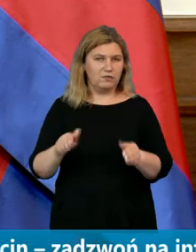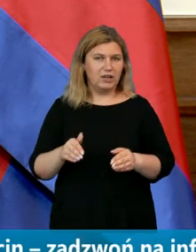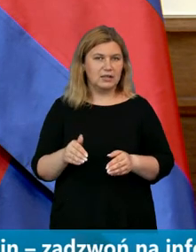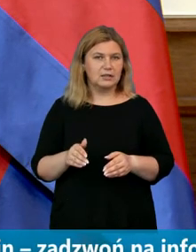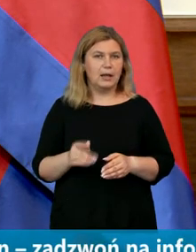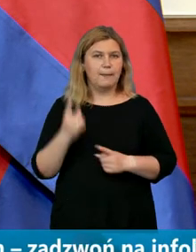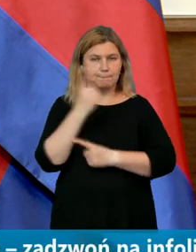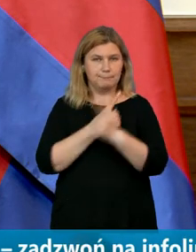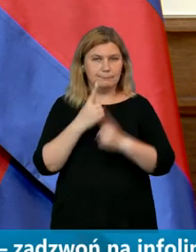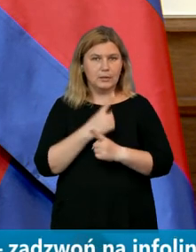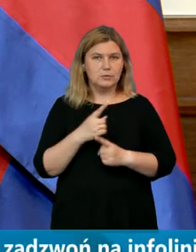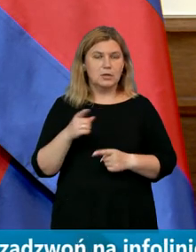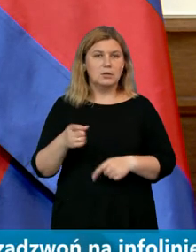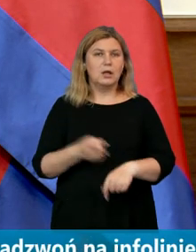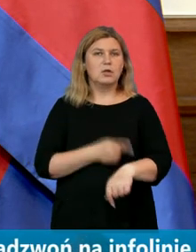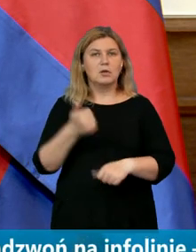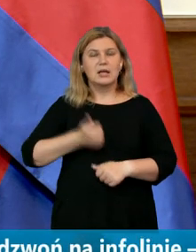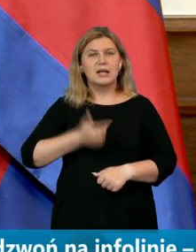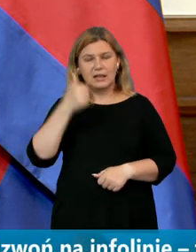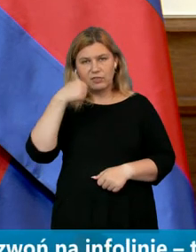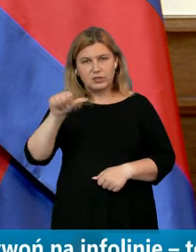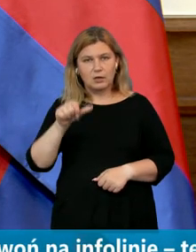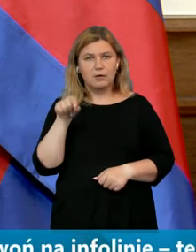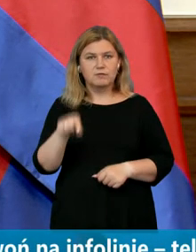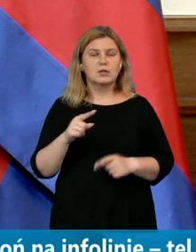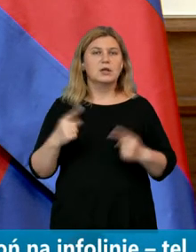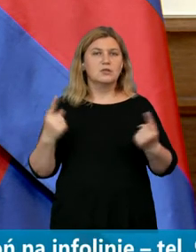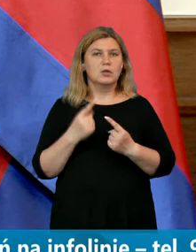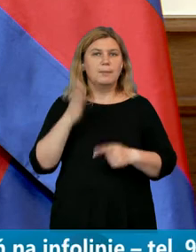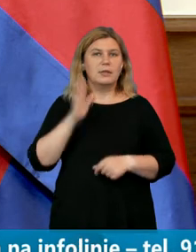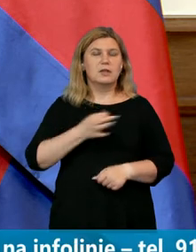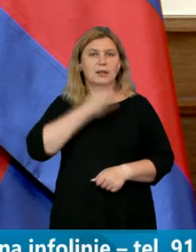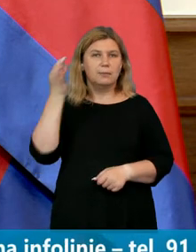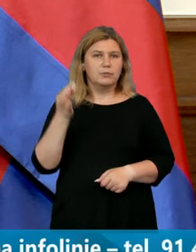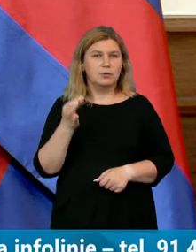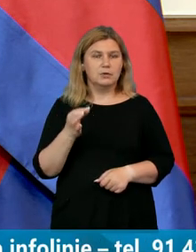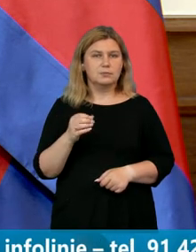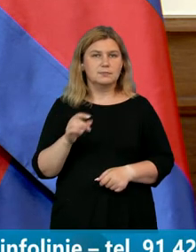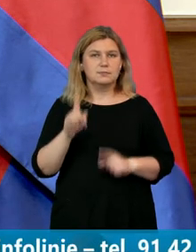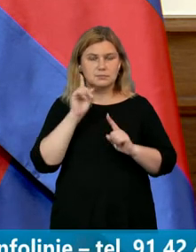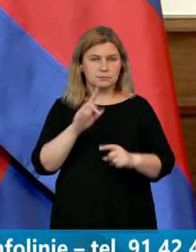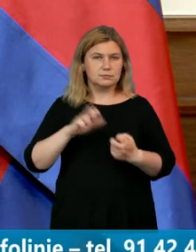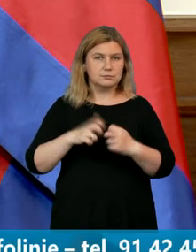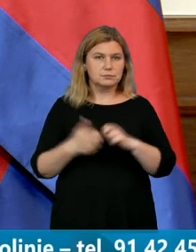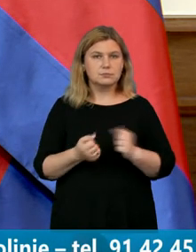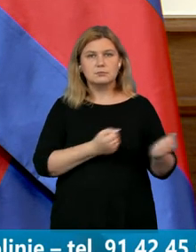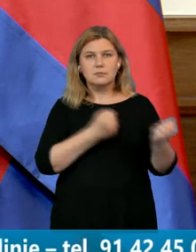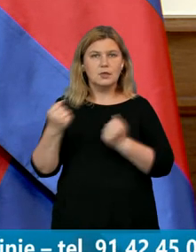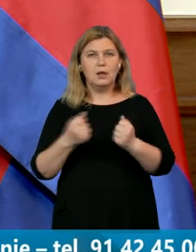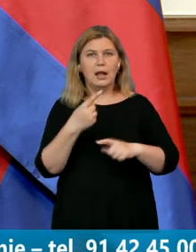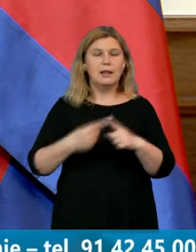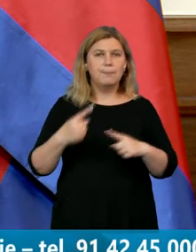myślę, że w ciągu paru tygodni ta sytuacja się tam istotnie poprawi. Były rzeczywiście problemy z dostawą pewnych